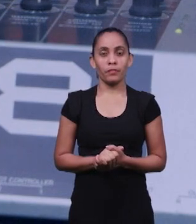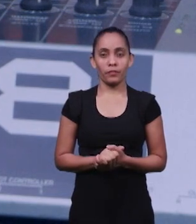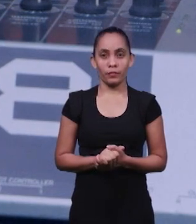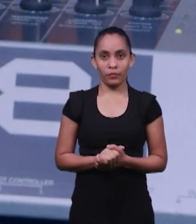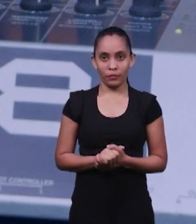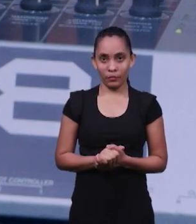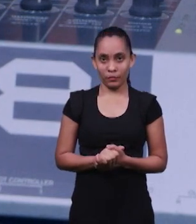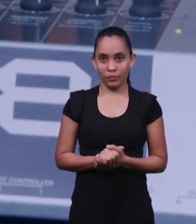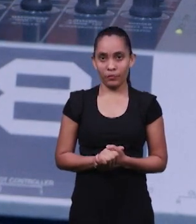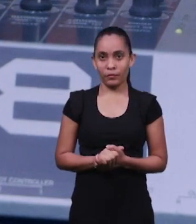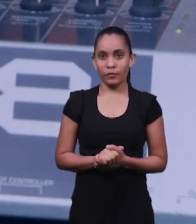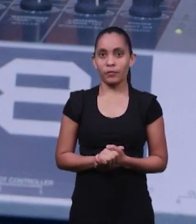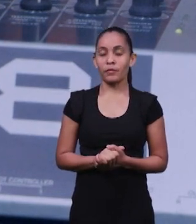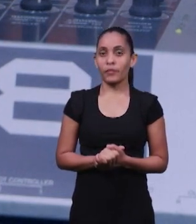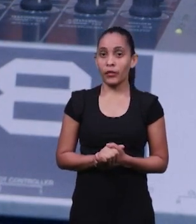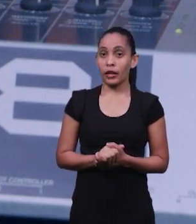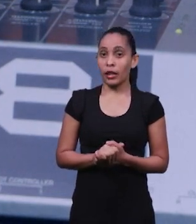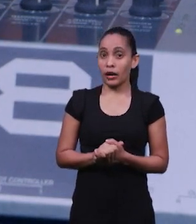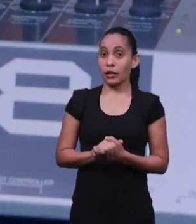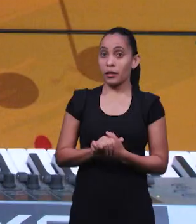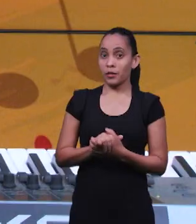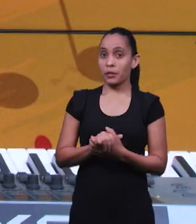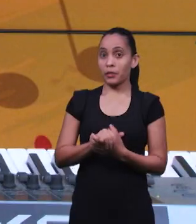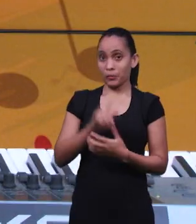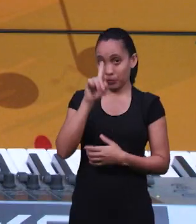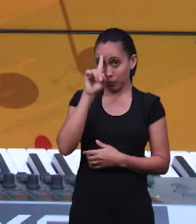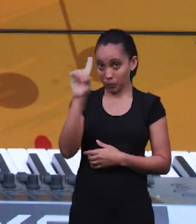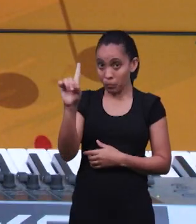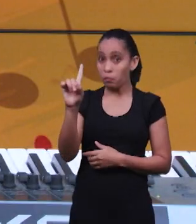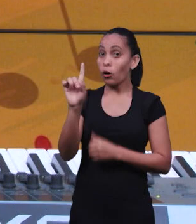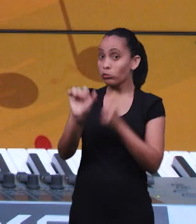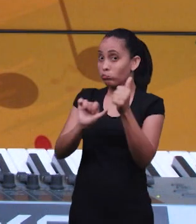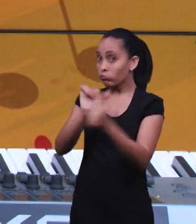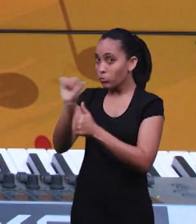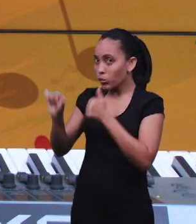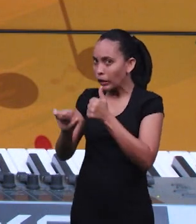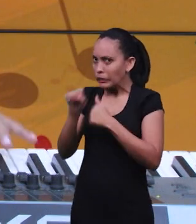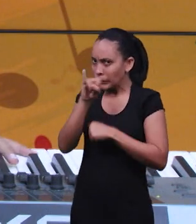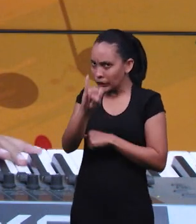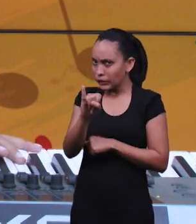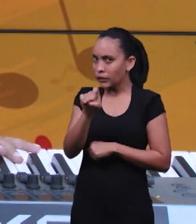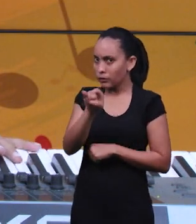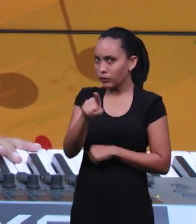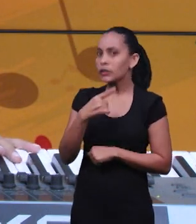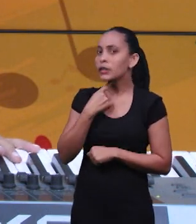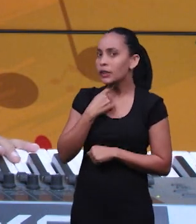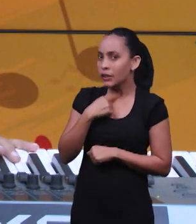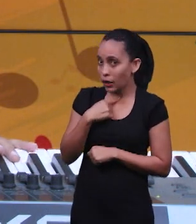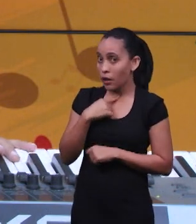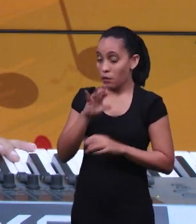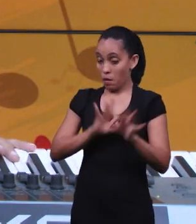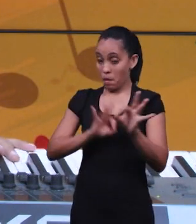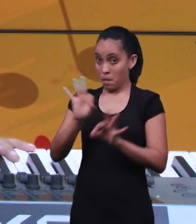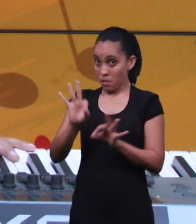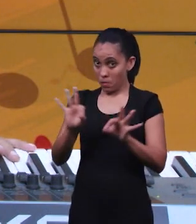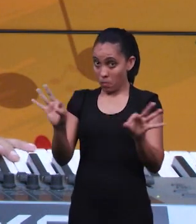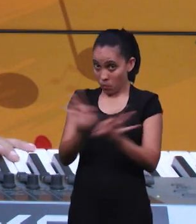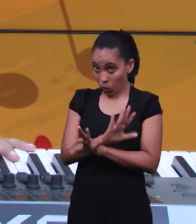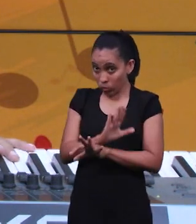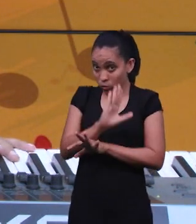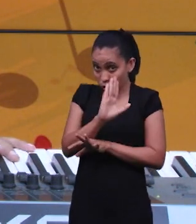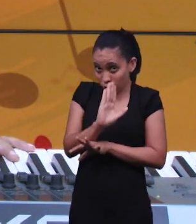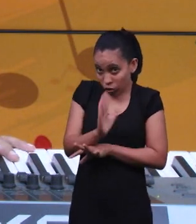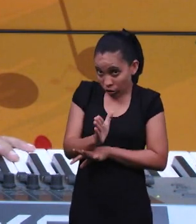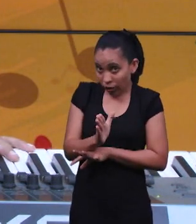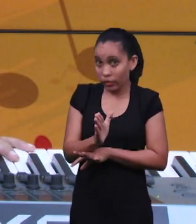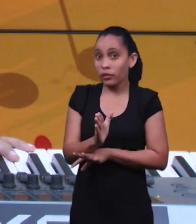La, et après, il peut faire le La septième aussi, celui qui veut. Donc, celui qui est plus